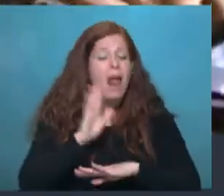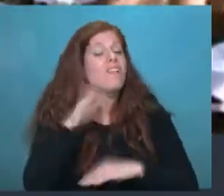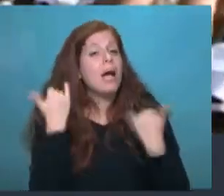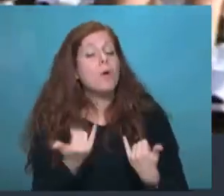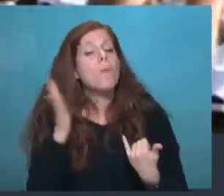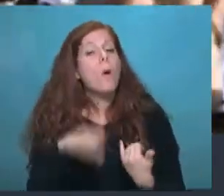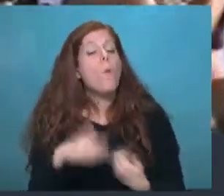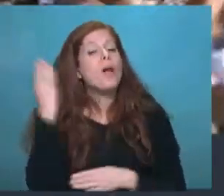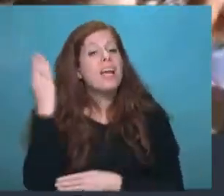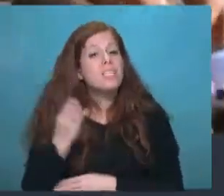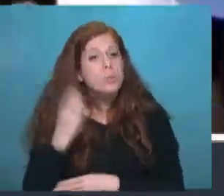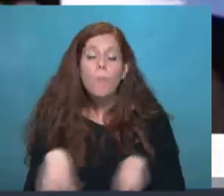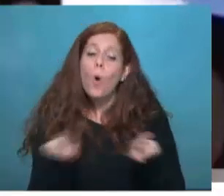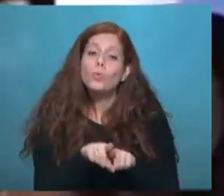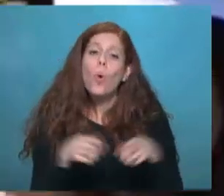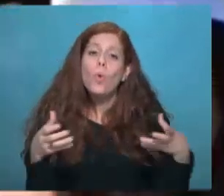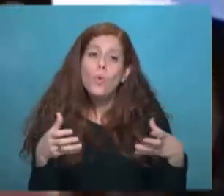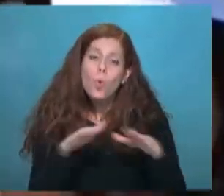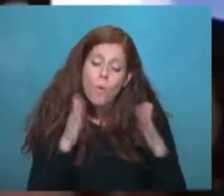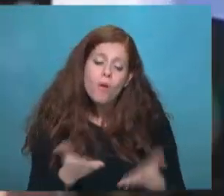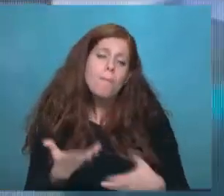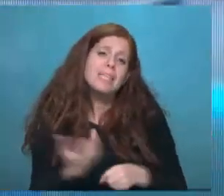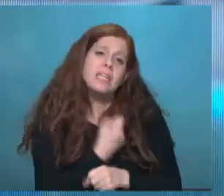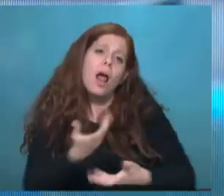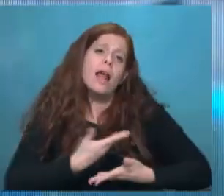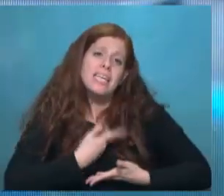גוף מצליח לגייס כספים בלא הפרעה.